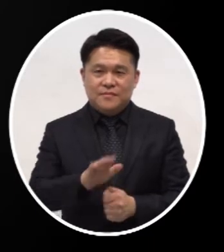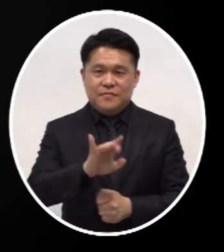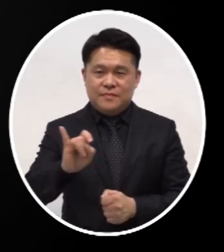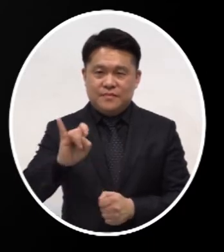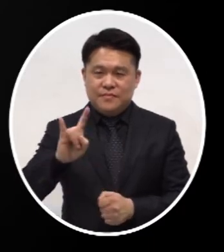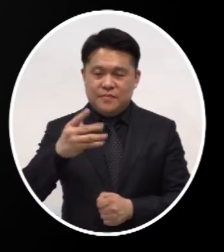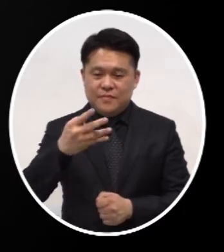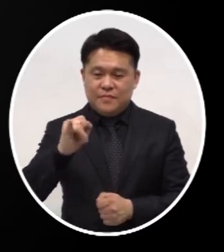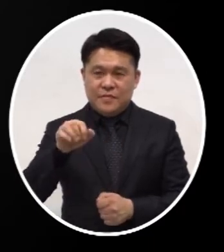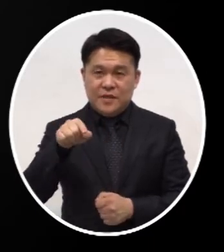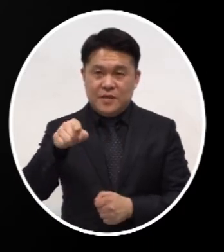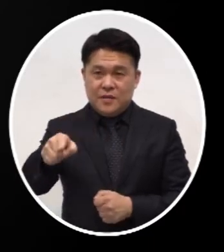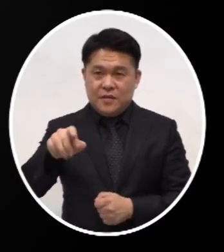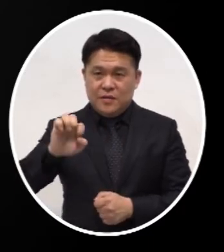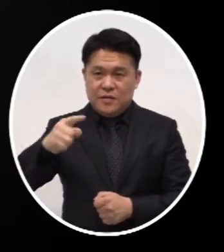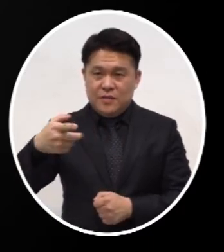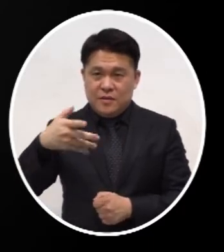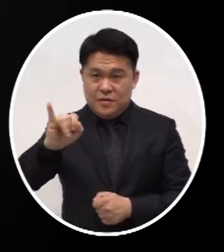배리어 프리.